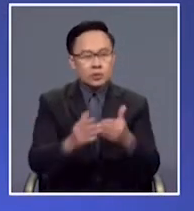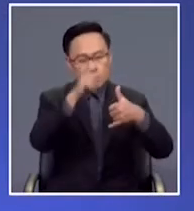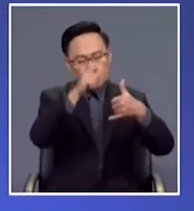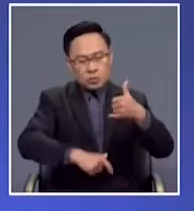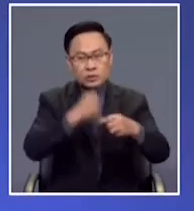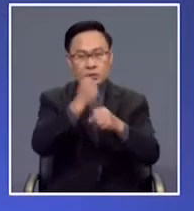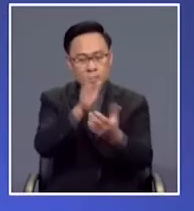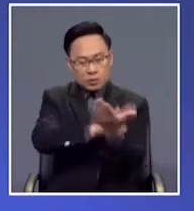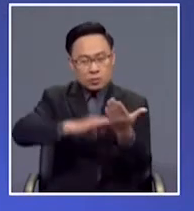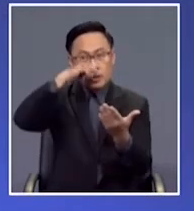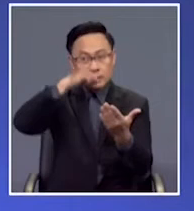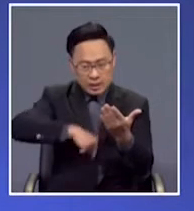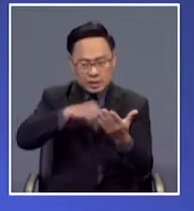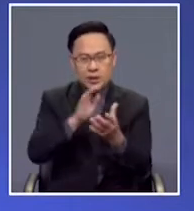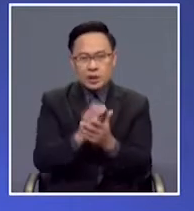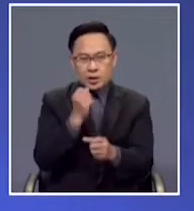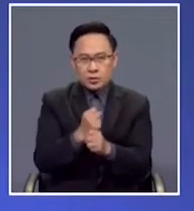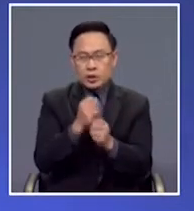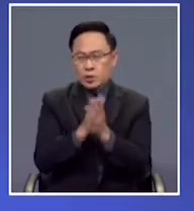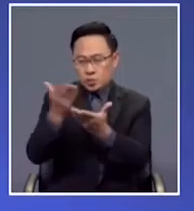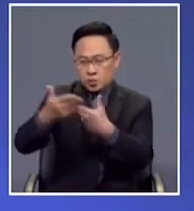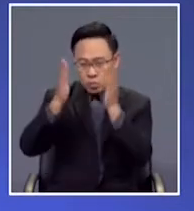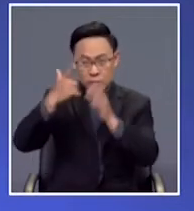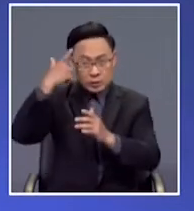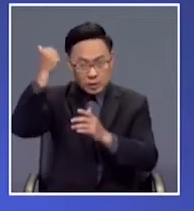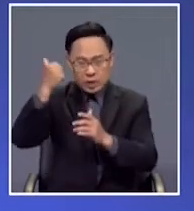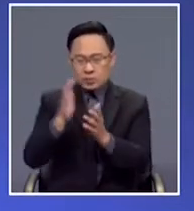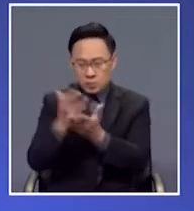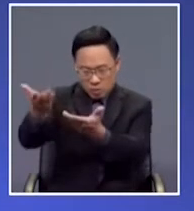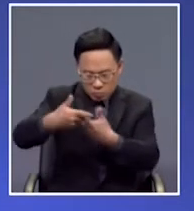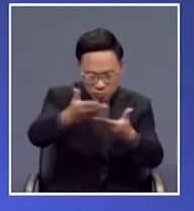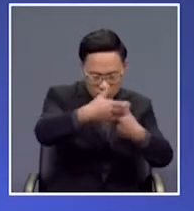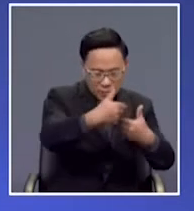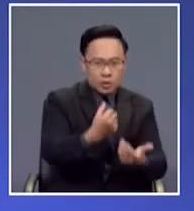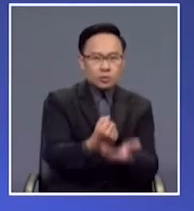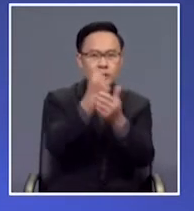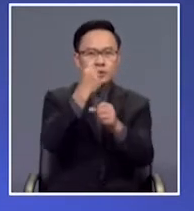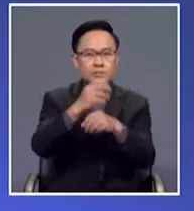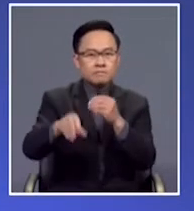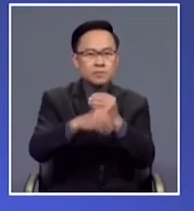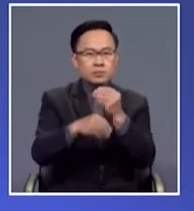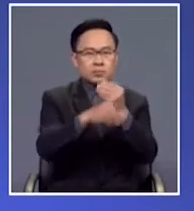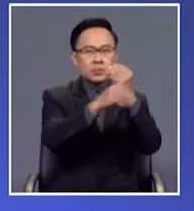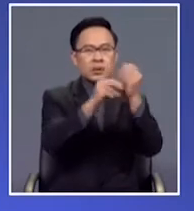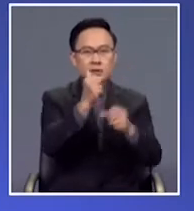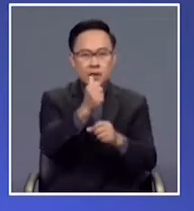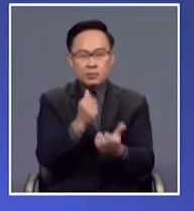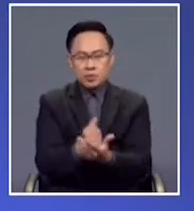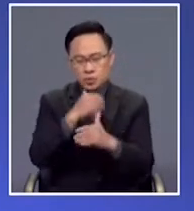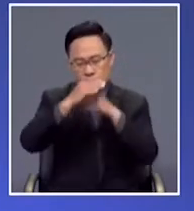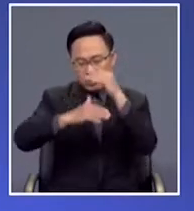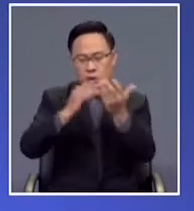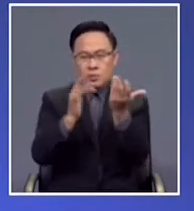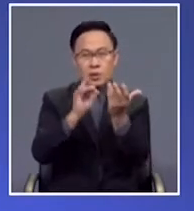รภายในประเทศและดึงดูดมันสมองจากนอกประเทศในส่วนที่เราขาดเข้ามาเติมเต็มหรือเริ่มต้นให้เพื่อให้เกิดนวัตกรรมใ